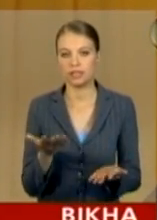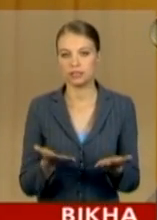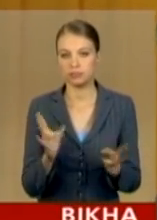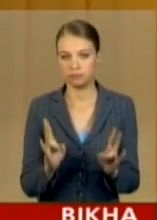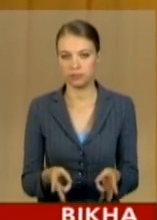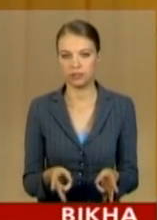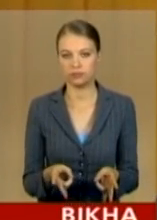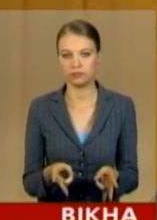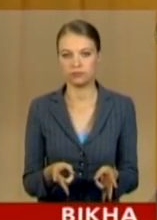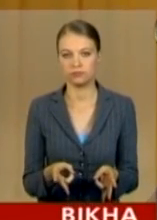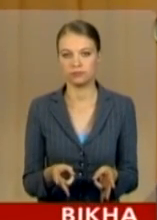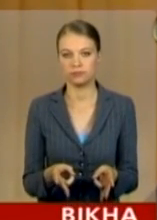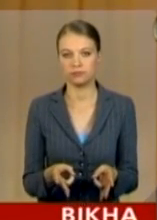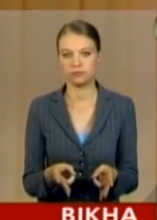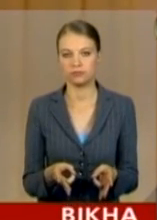біда,